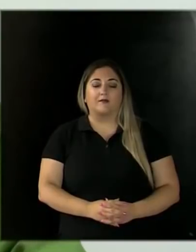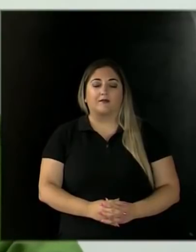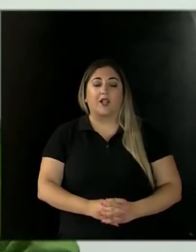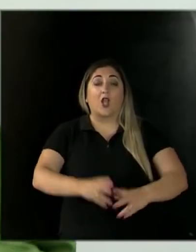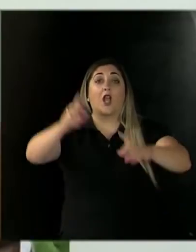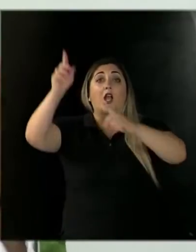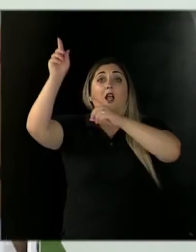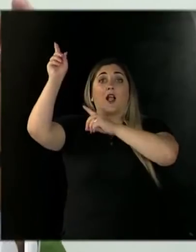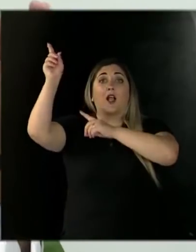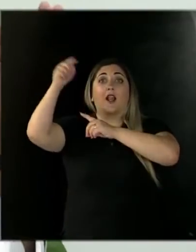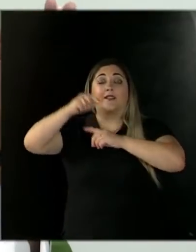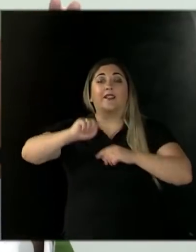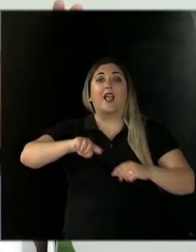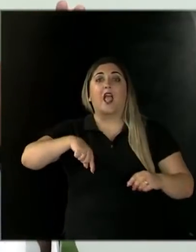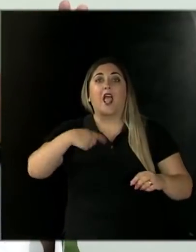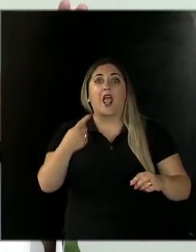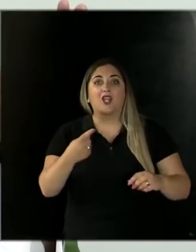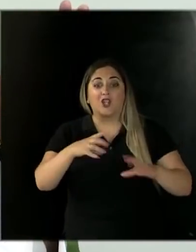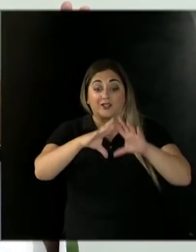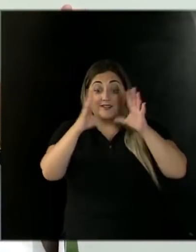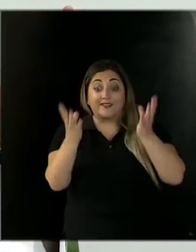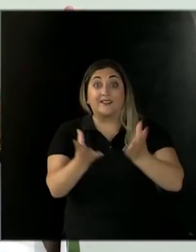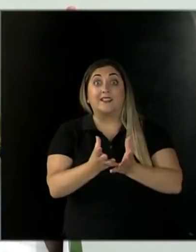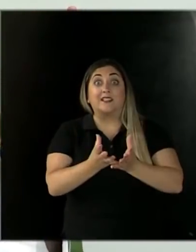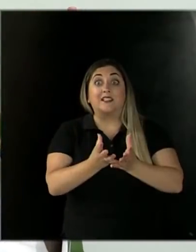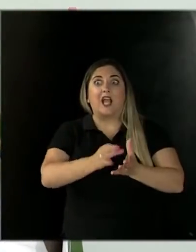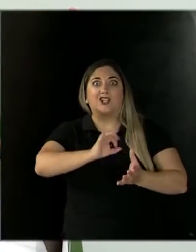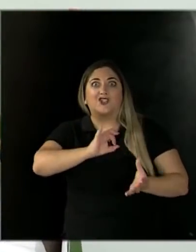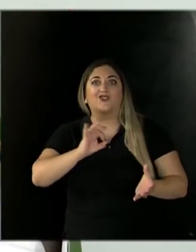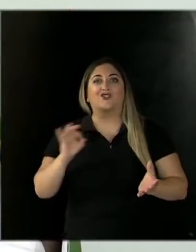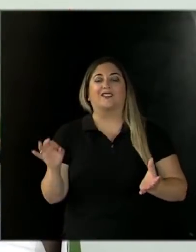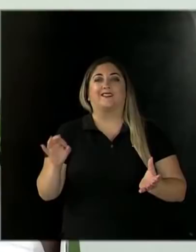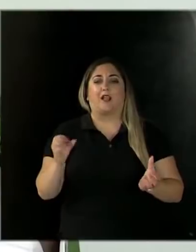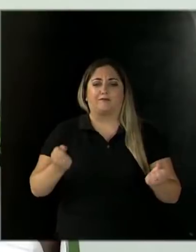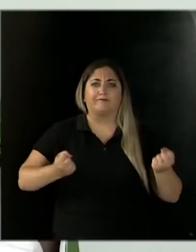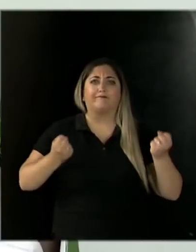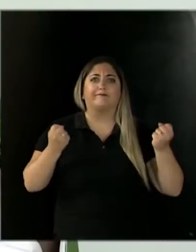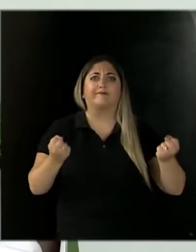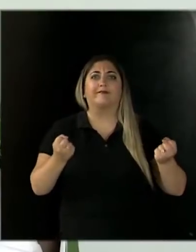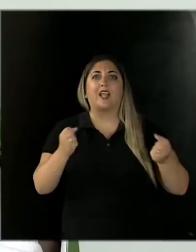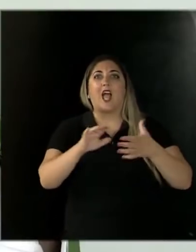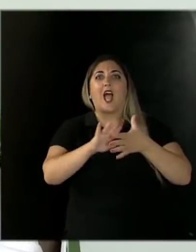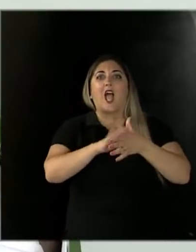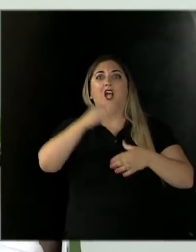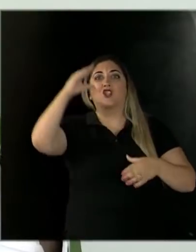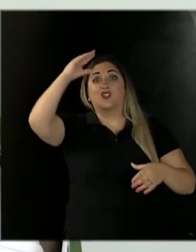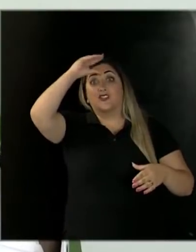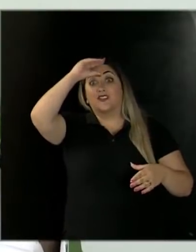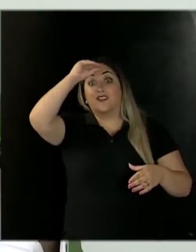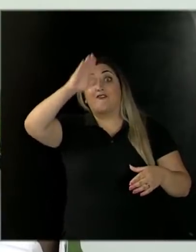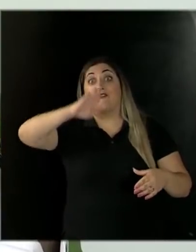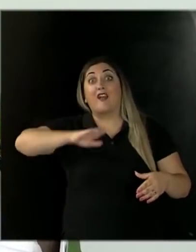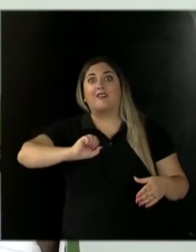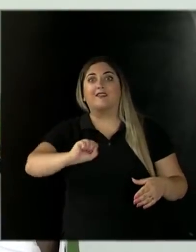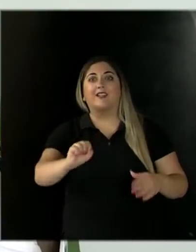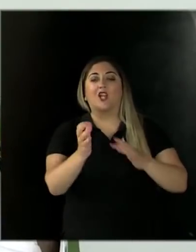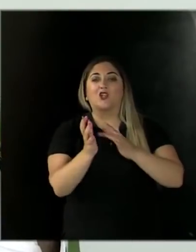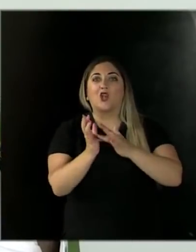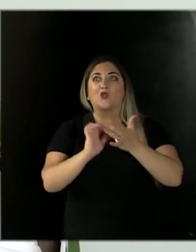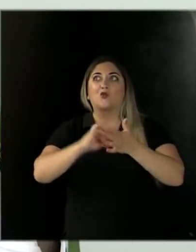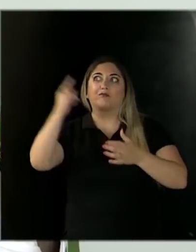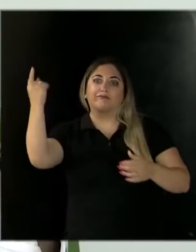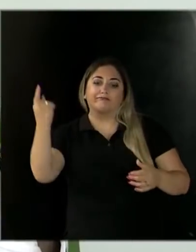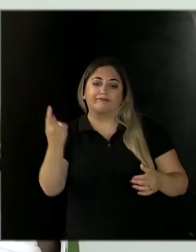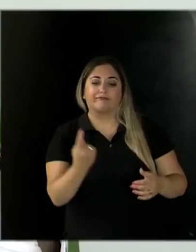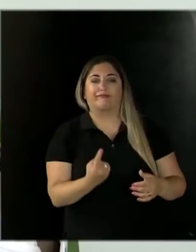U Alla inti erġajt waqqaft id-dinja mġarfa billi jibnek ċekken lilu nnifsu. Imla